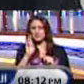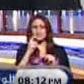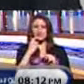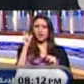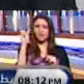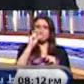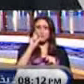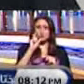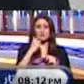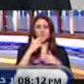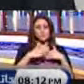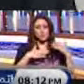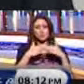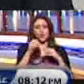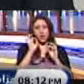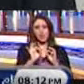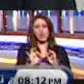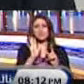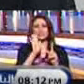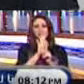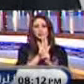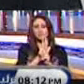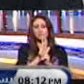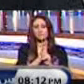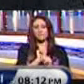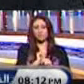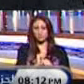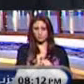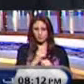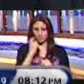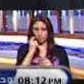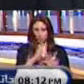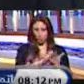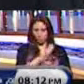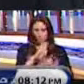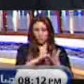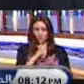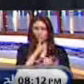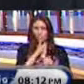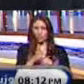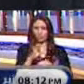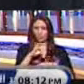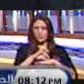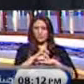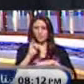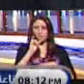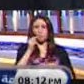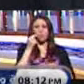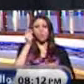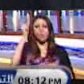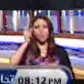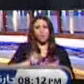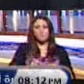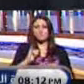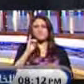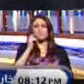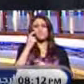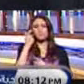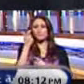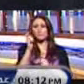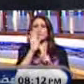هذه هي القضية في جذورها، قضية حقوق الإنسان كمواطن على أرض مصر،